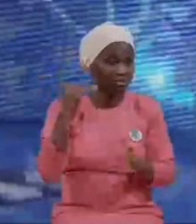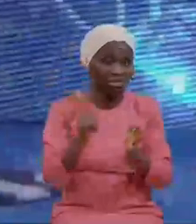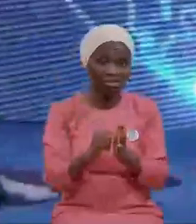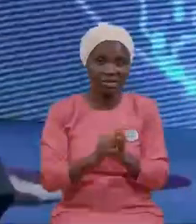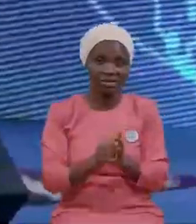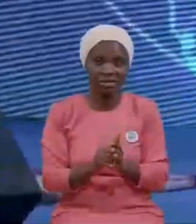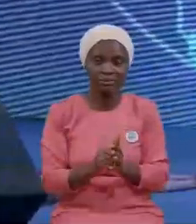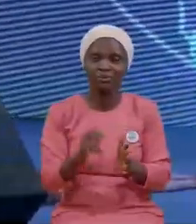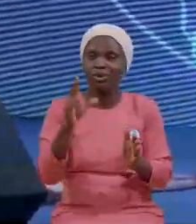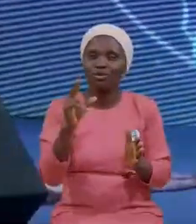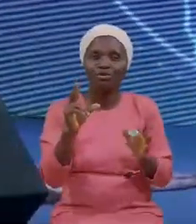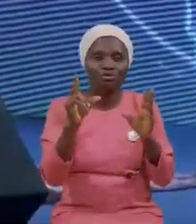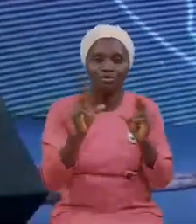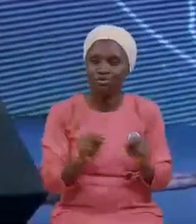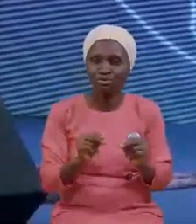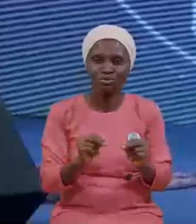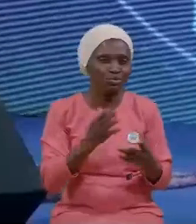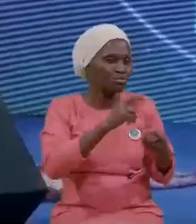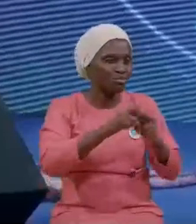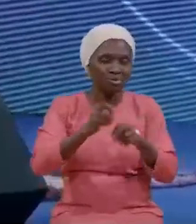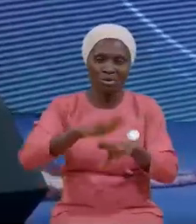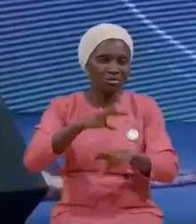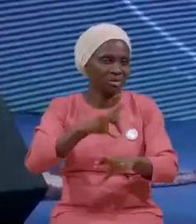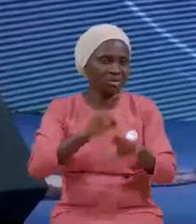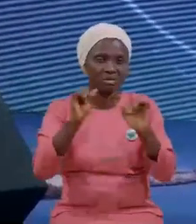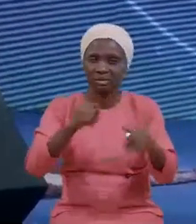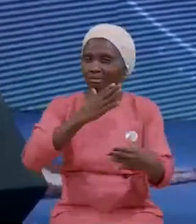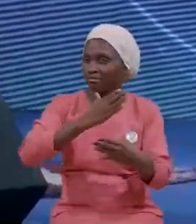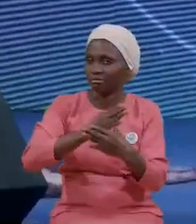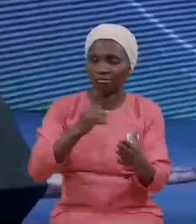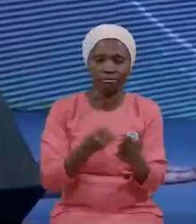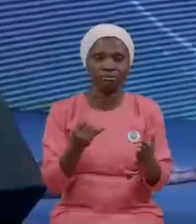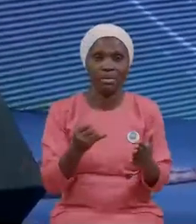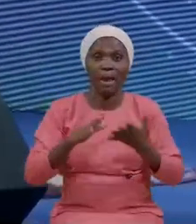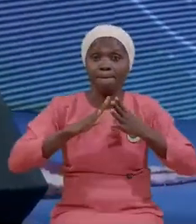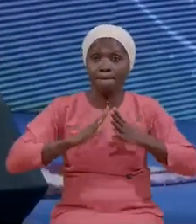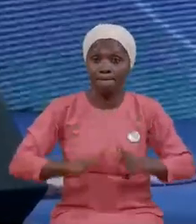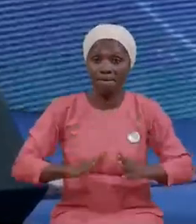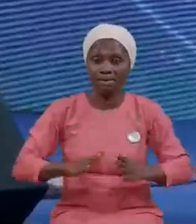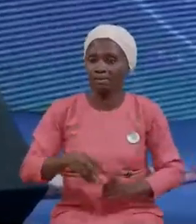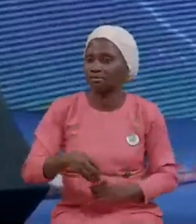Qu'aucun trouble sur la terre ne peut troubler. La paix unique.